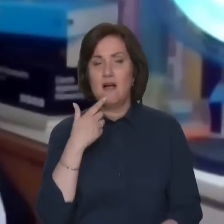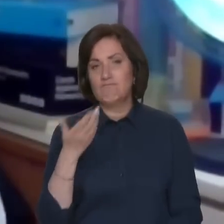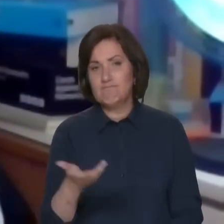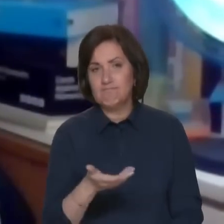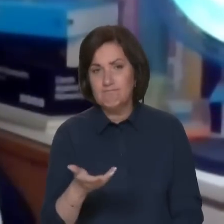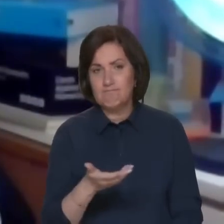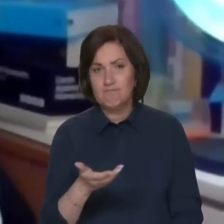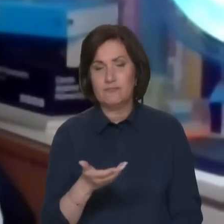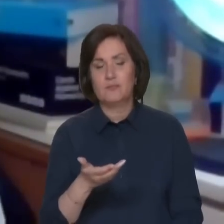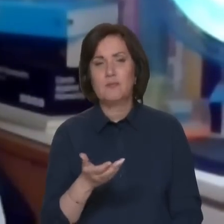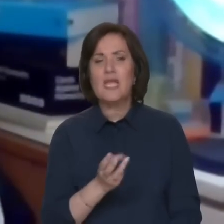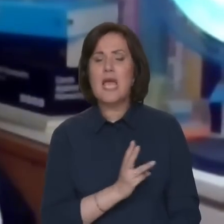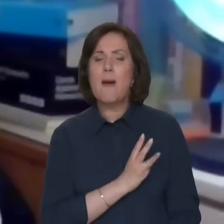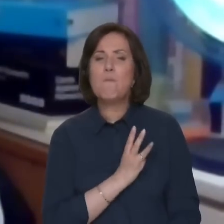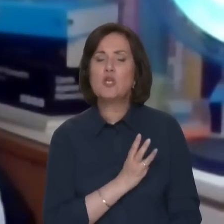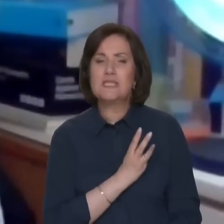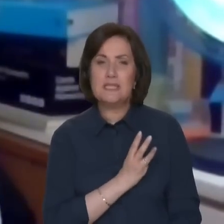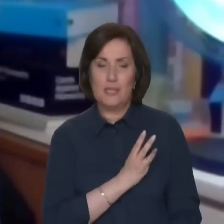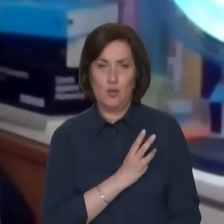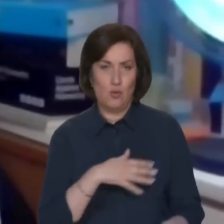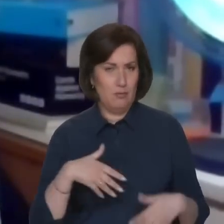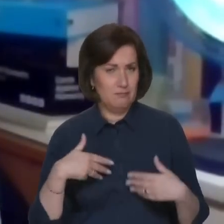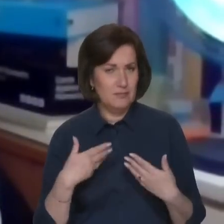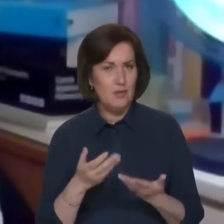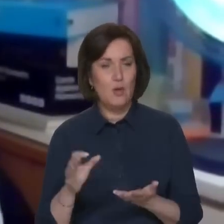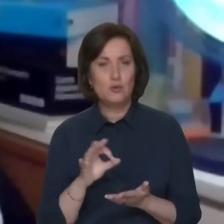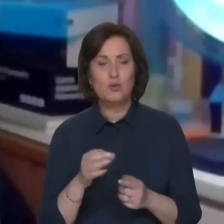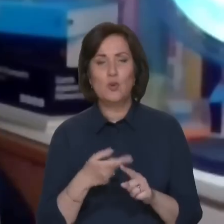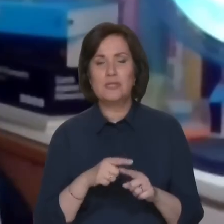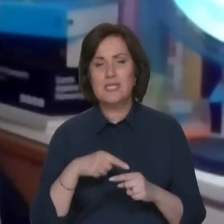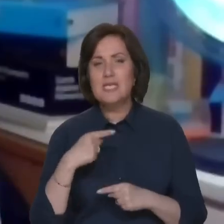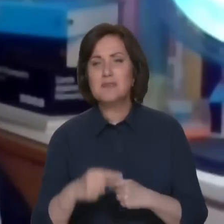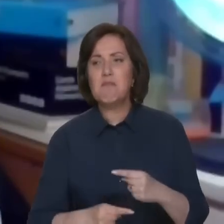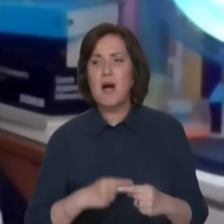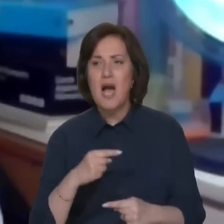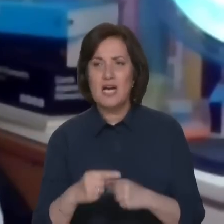своєю доволі емоційною промовою щодо оцієї спадщини